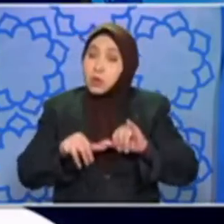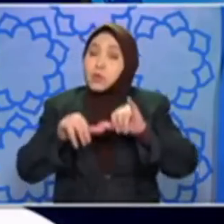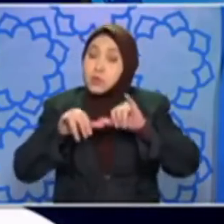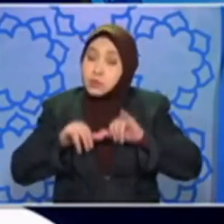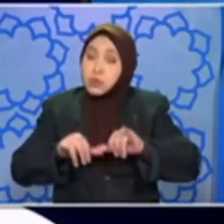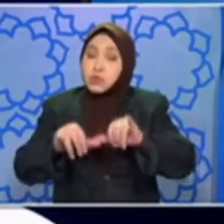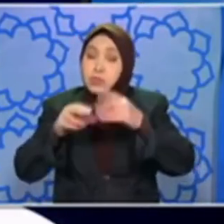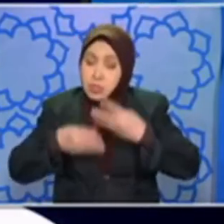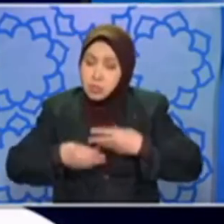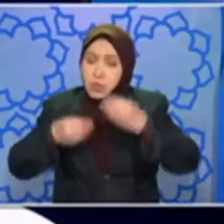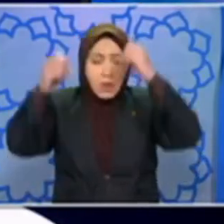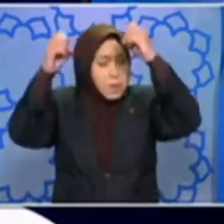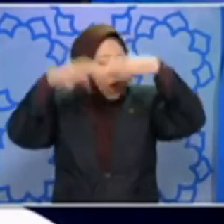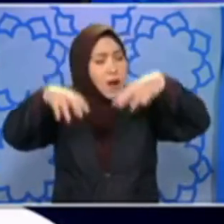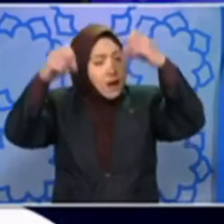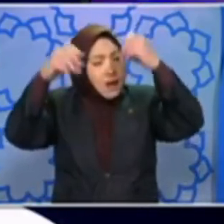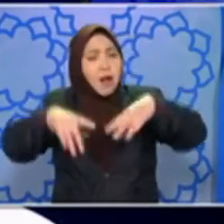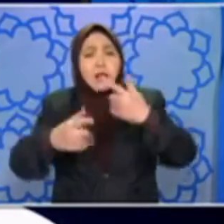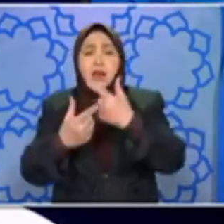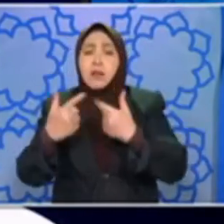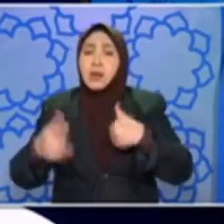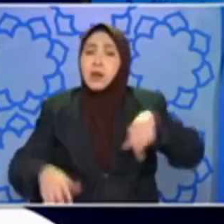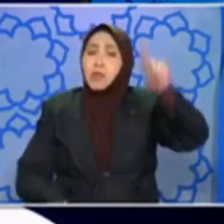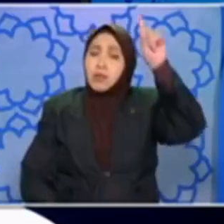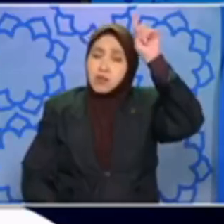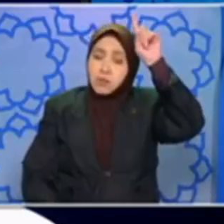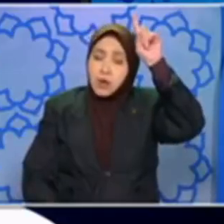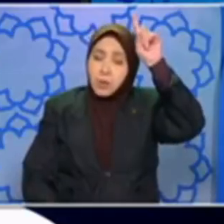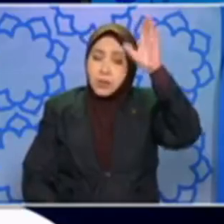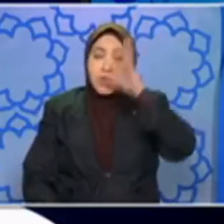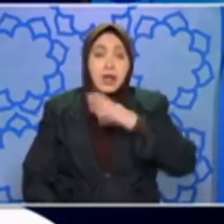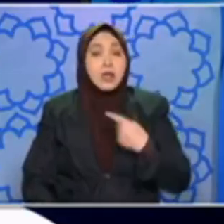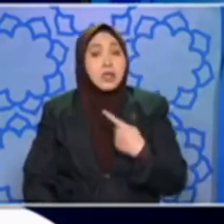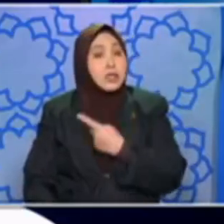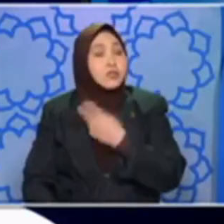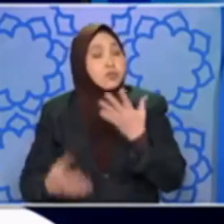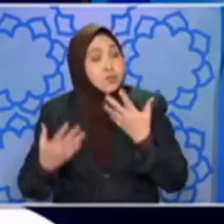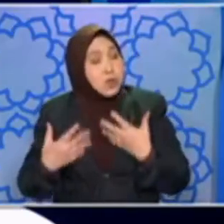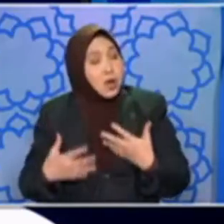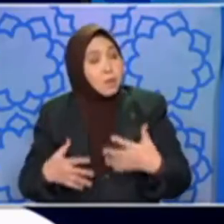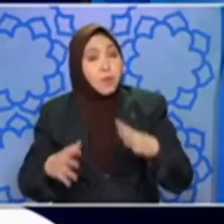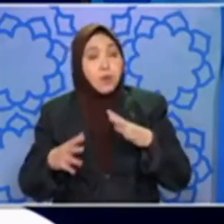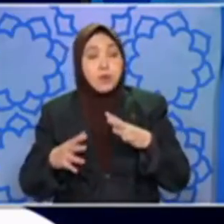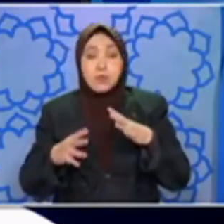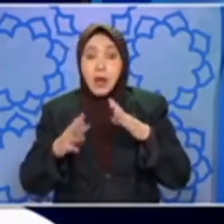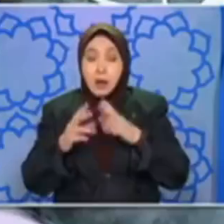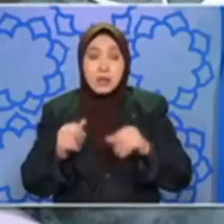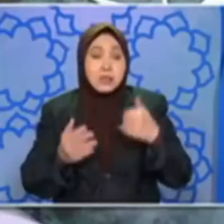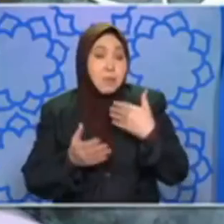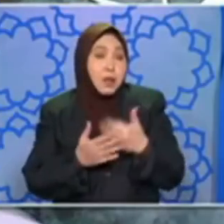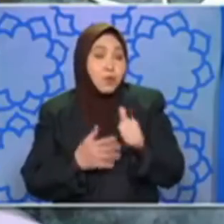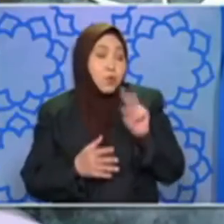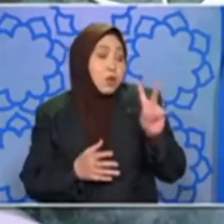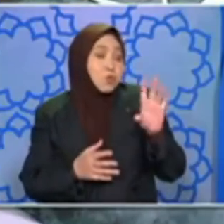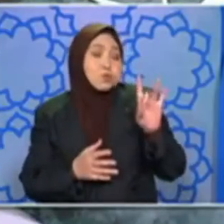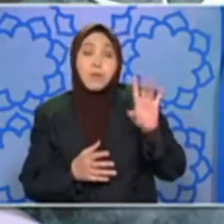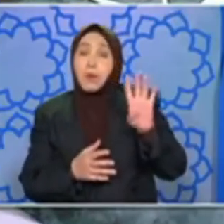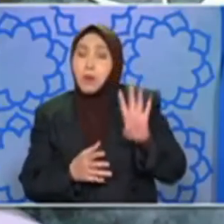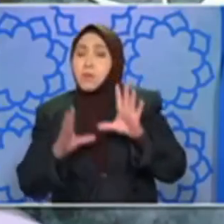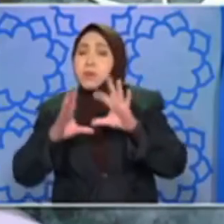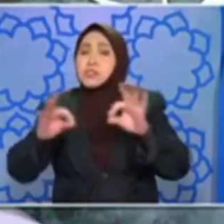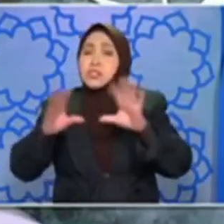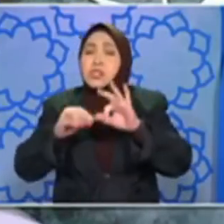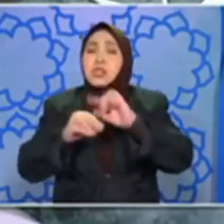diberikan barakah daripada Allah Subhanahu Wa Taala dan kita sudah pun melewati halaman 284 semalam Ustaz ya bercerita